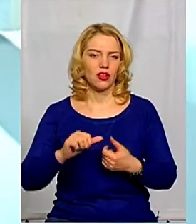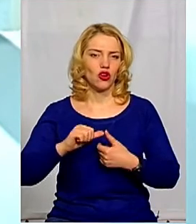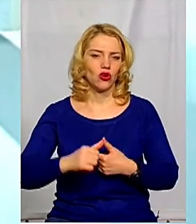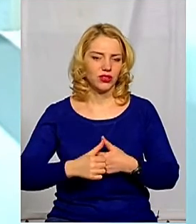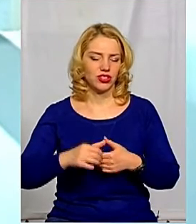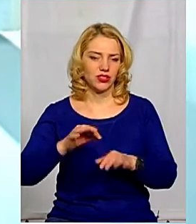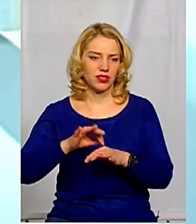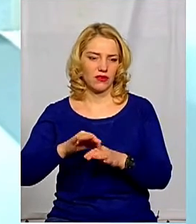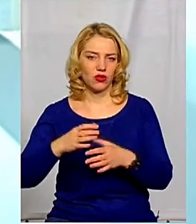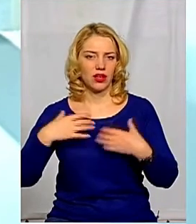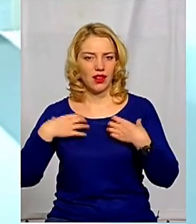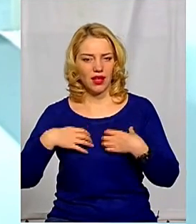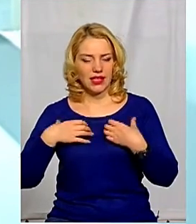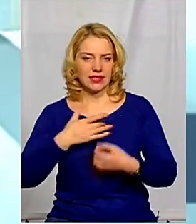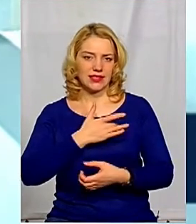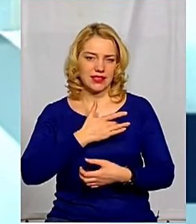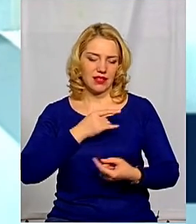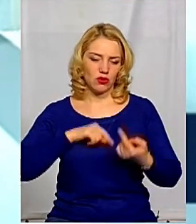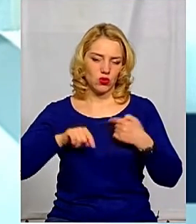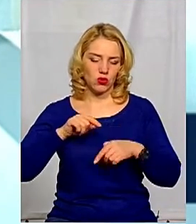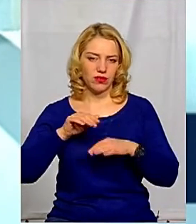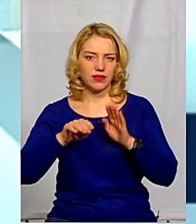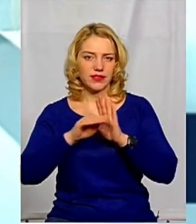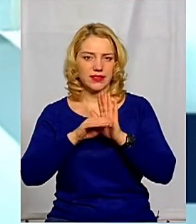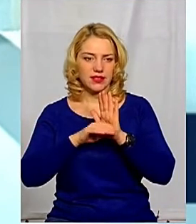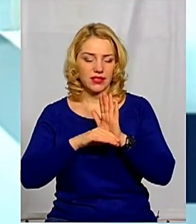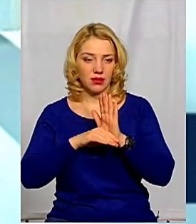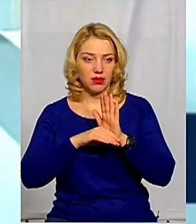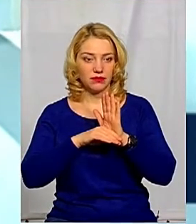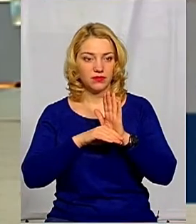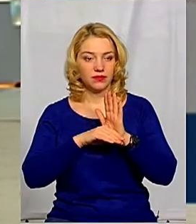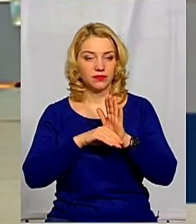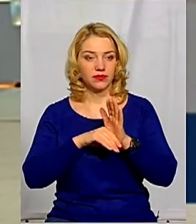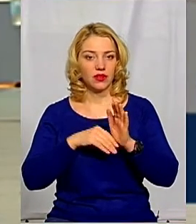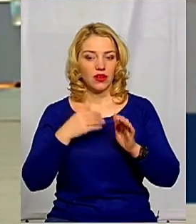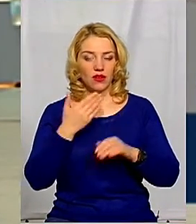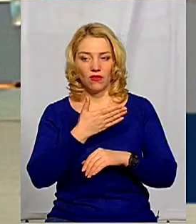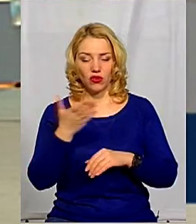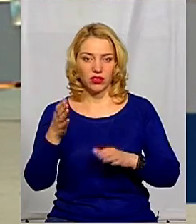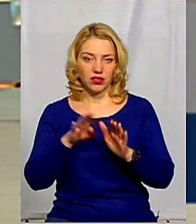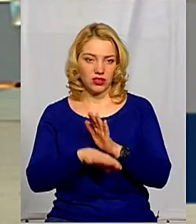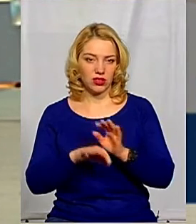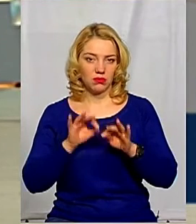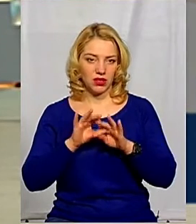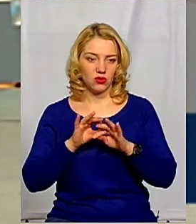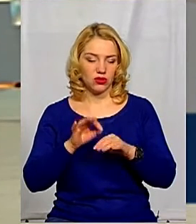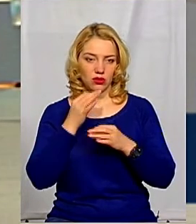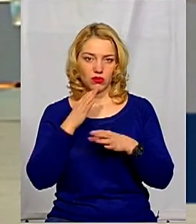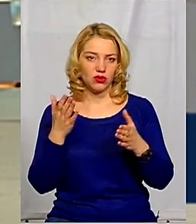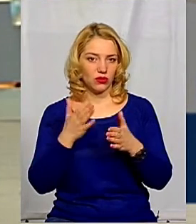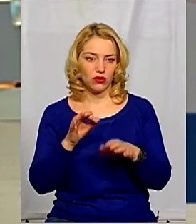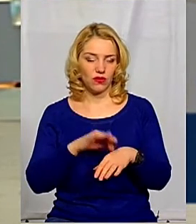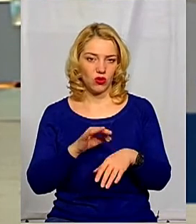хронічні захворювання легень, серцево-судинної системи, звичайно, вони гірше переносять будь-яку хворобу, в тому числі і